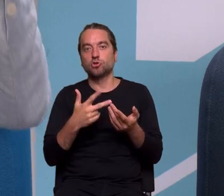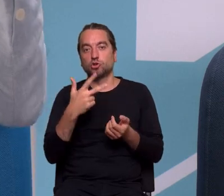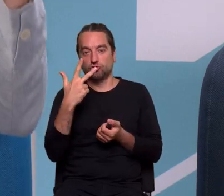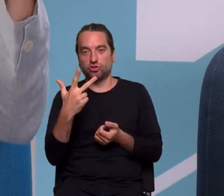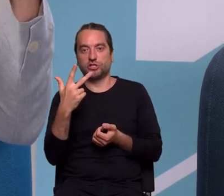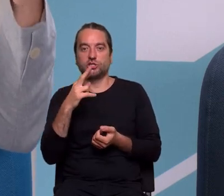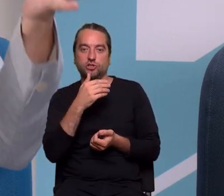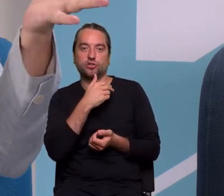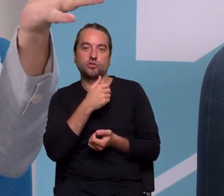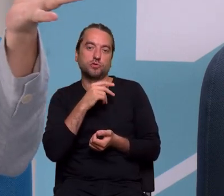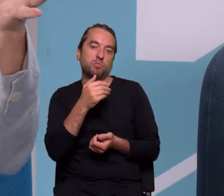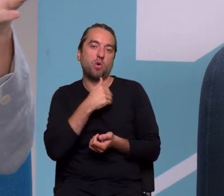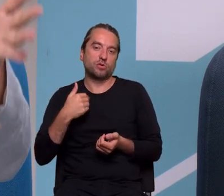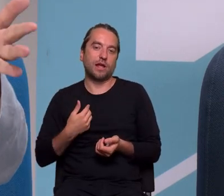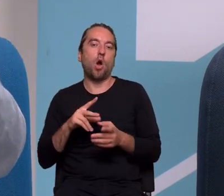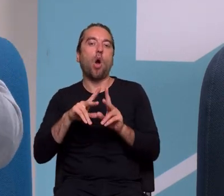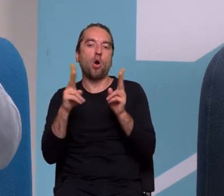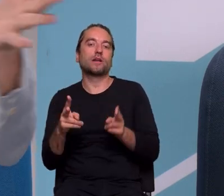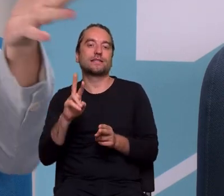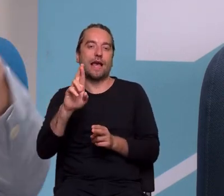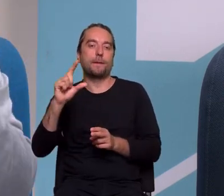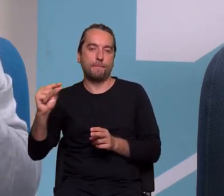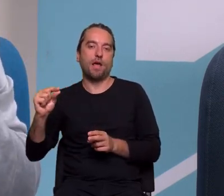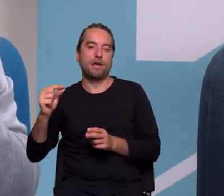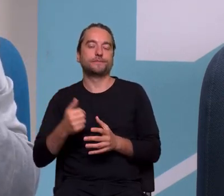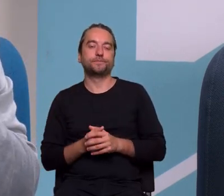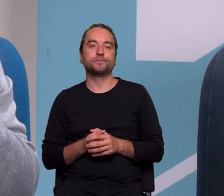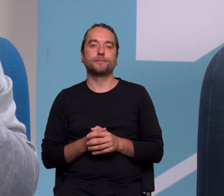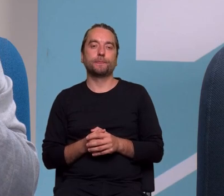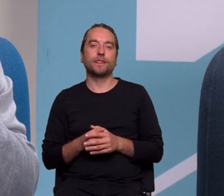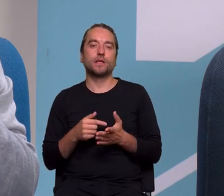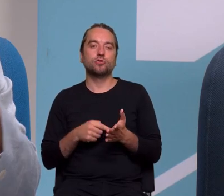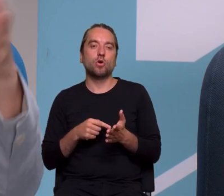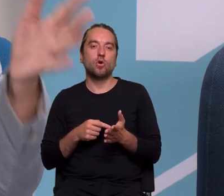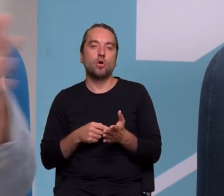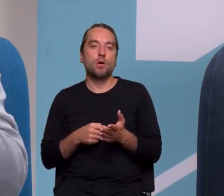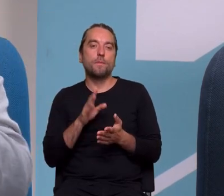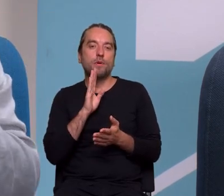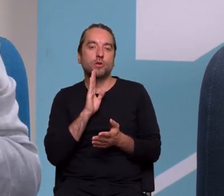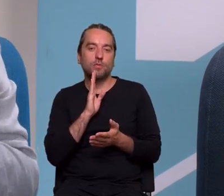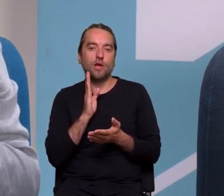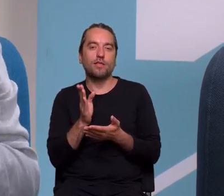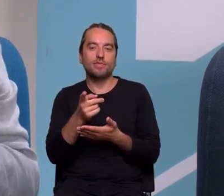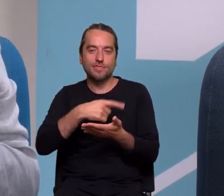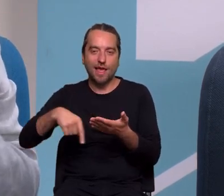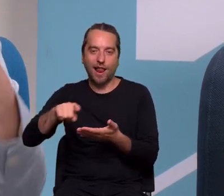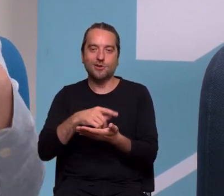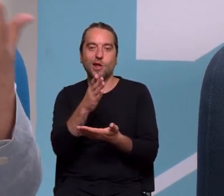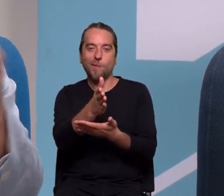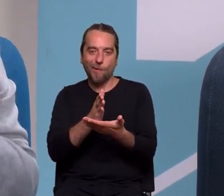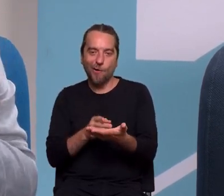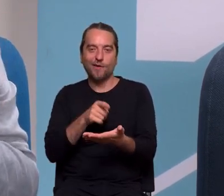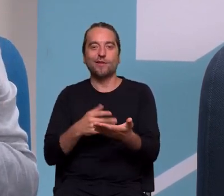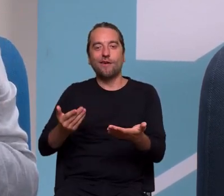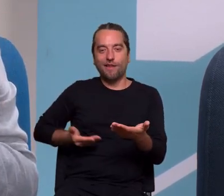RP. I to mówiono, prawda, że to miasto jest jak talerz pierogów, połowa ruskie, połowa leniwe. Te